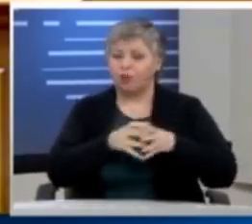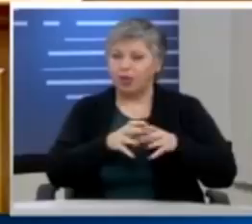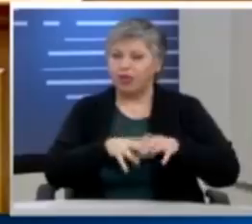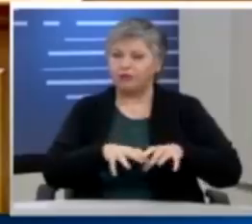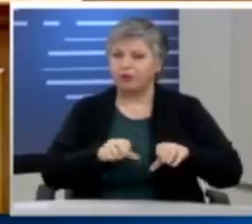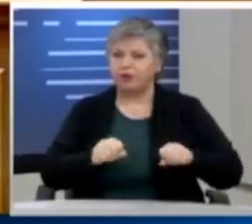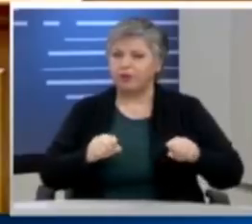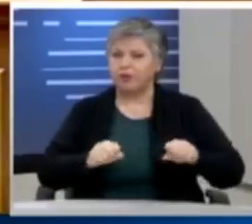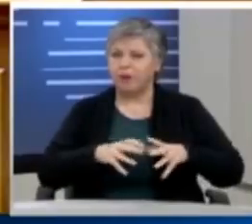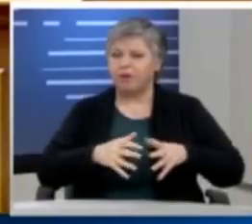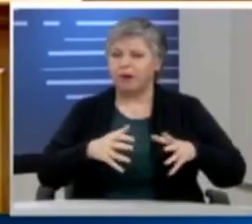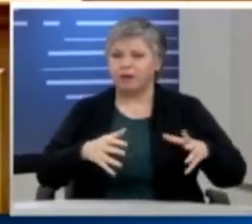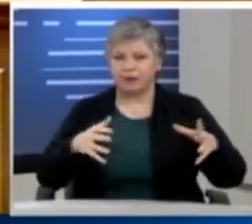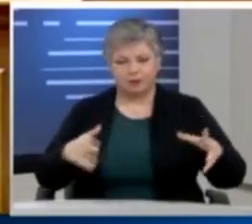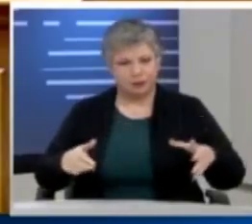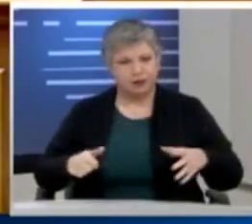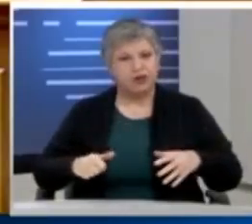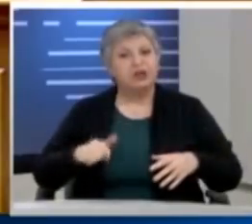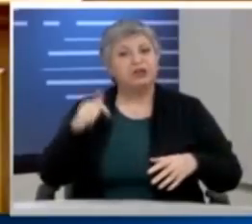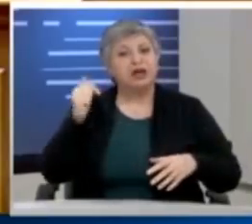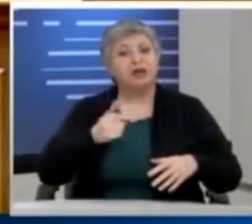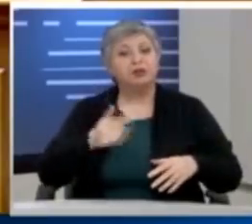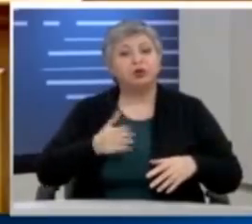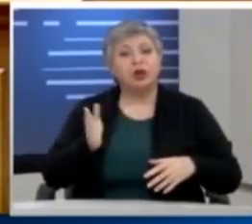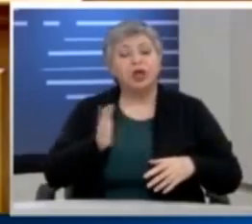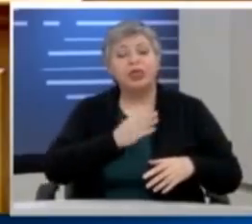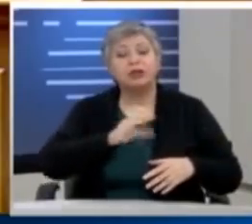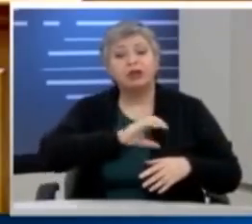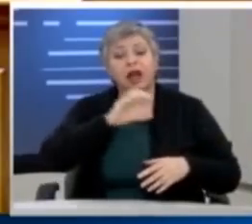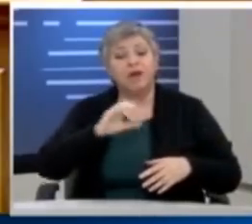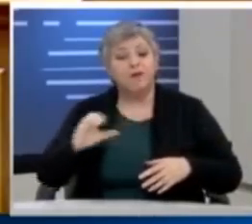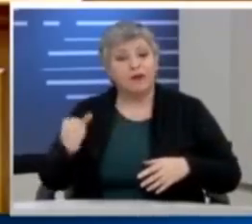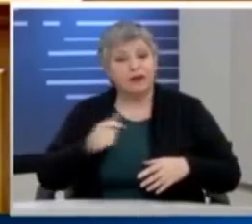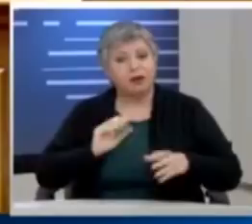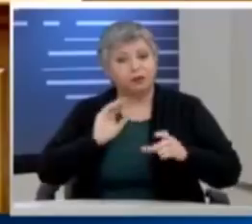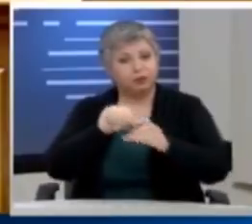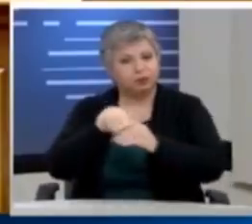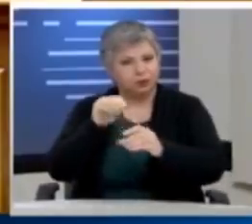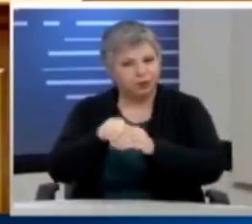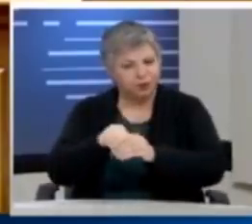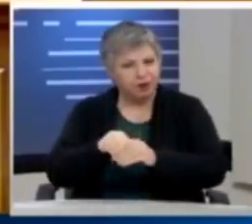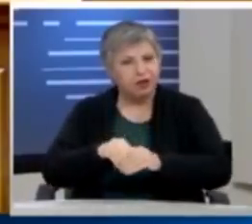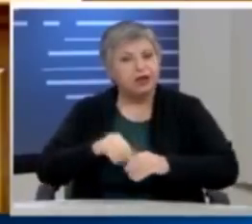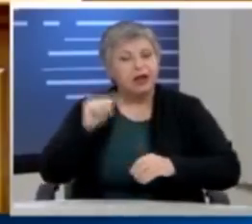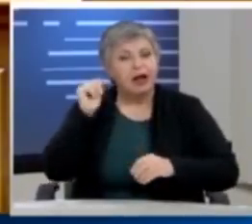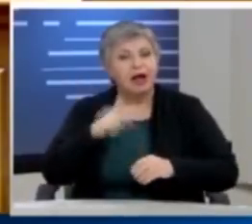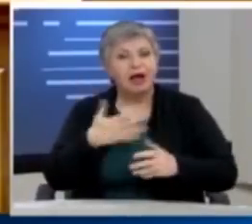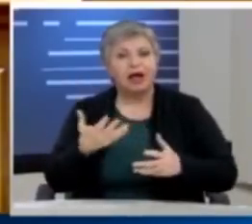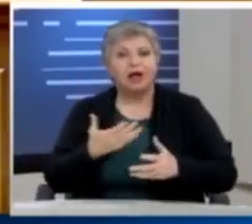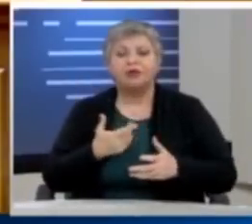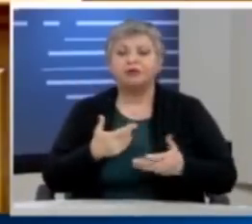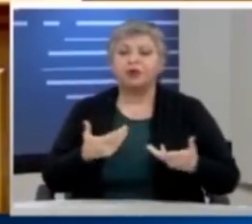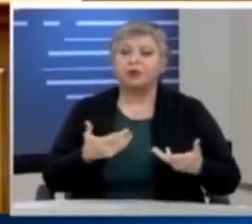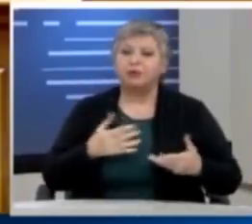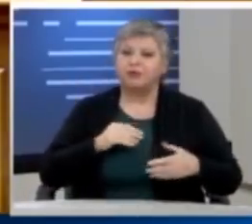στρατηγική ένταξη των χωρών των Δυτικών Βαλκανίων στην Ευρωπαϊκή Ένωση και στο ΝΑΤΟ, η πιο άμεση εμπλοκή τους στα